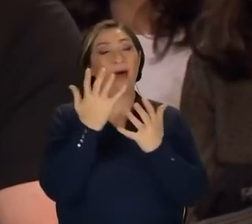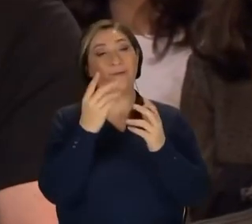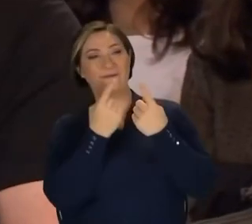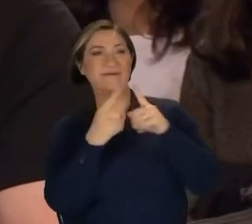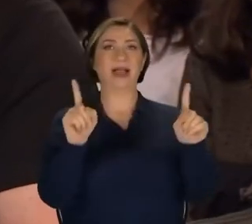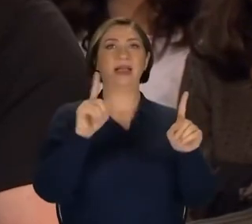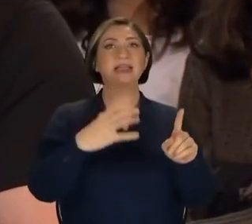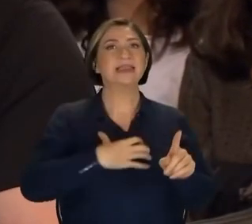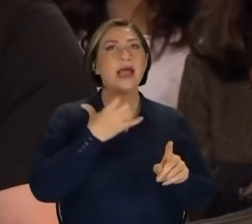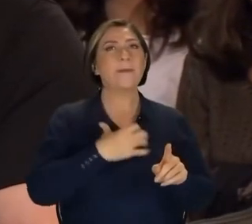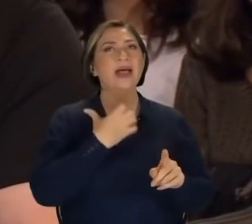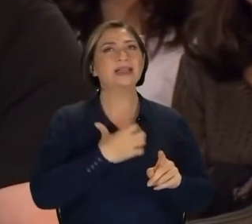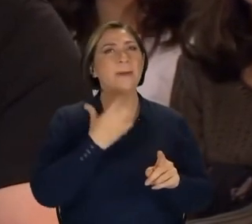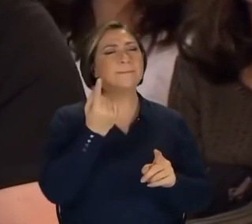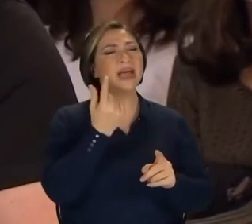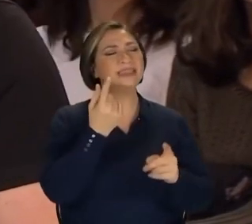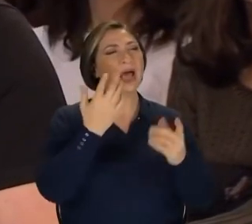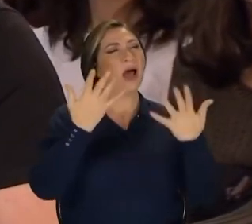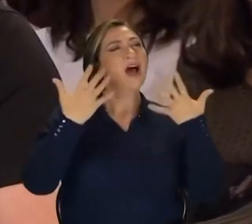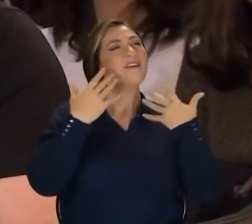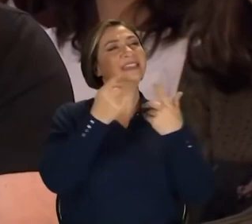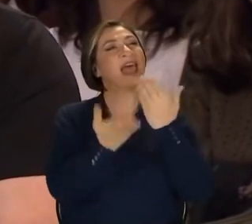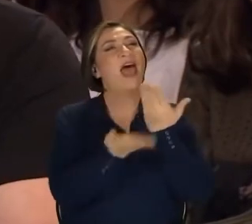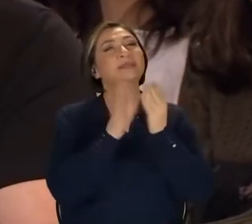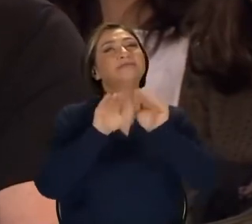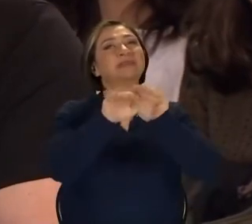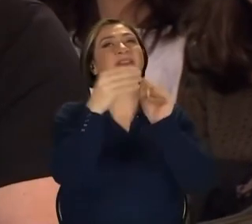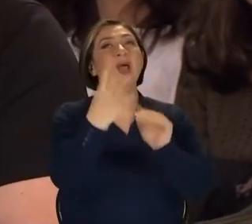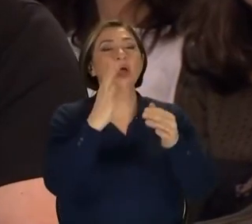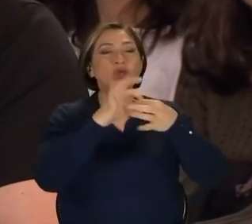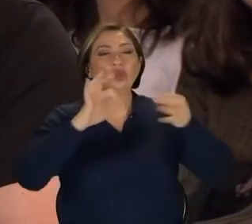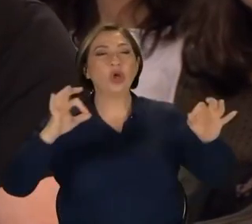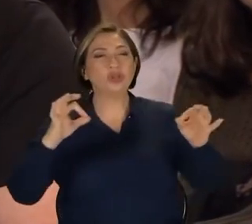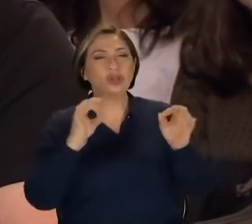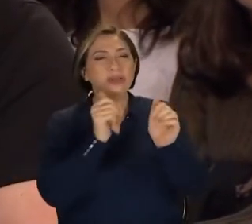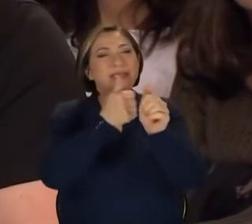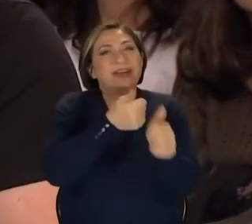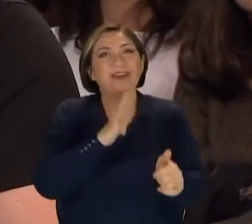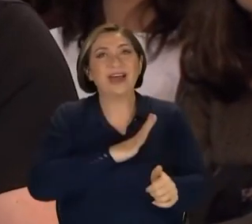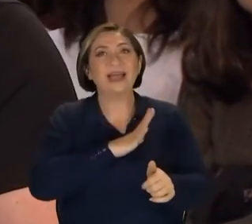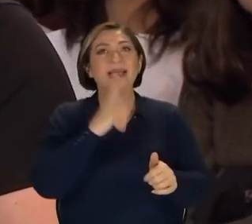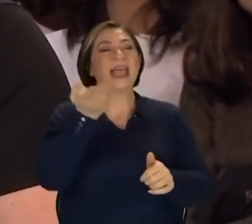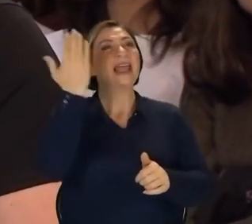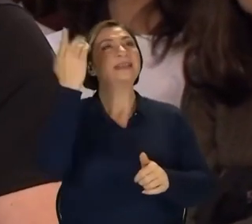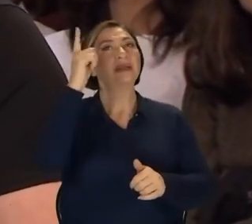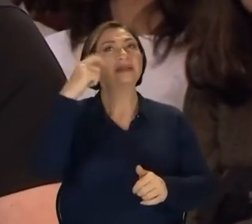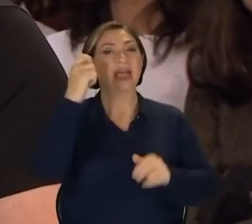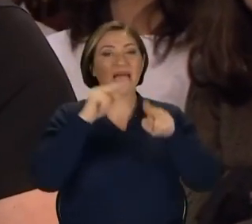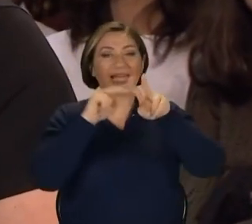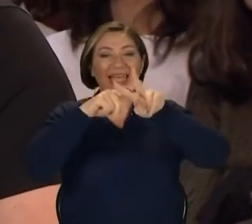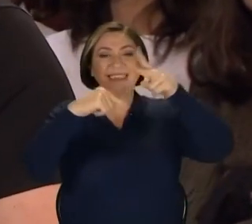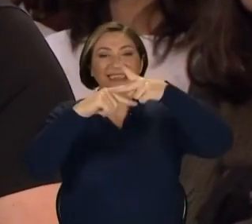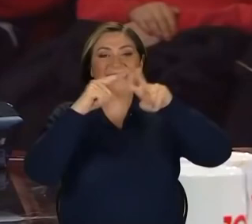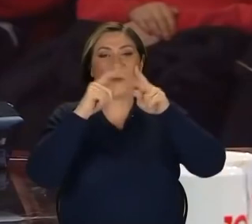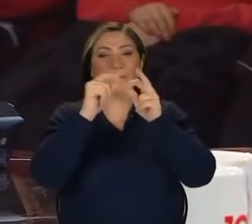zenaatlı. Dramalarda birazcık hani ambiyans size yardımcı oluyor, az söz yardımcı oluyor. Meşhur hani Humphrey Bogart'ın Casablanca ile